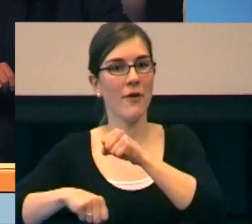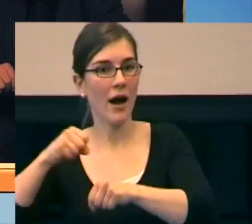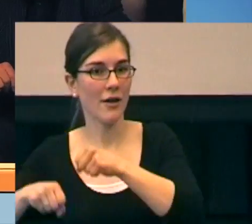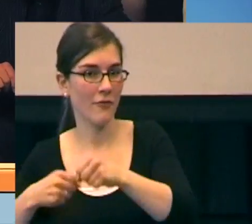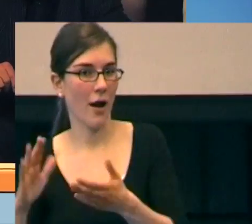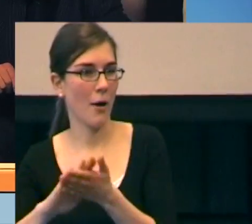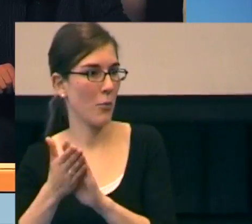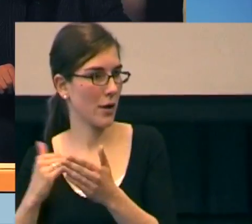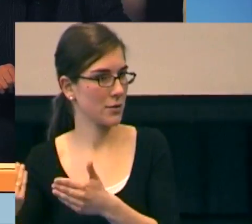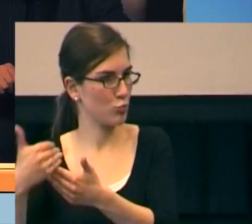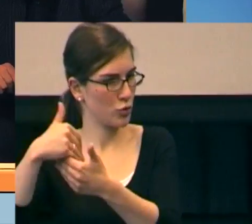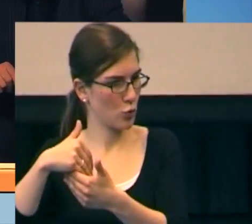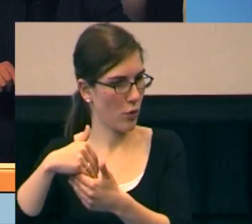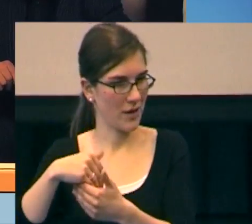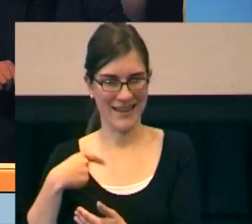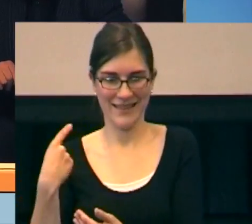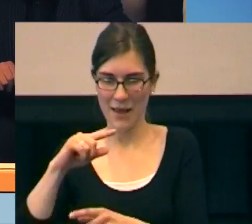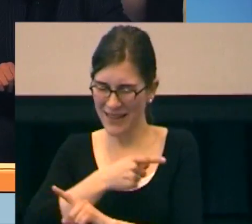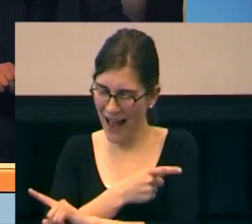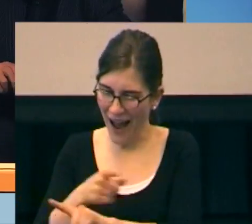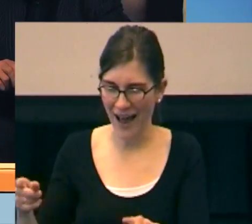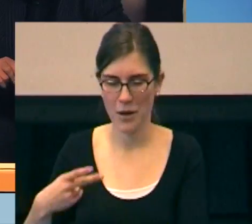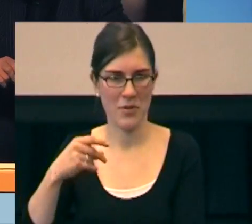Werte es sei dann vielleicht